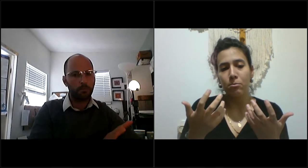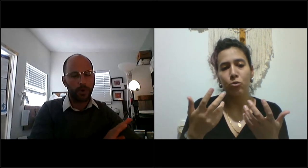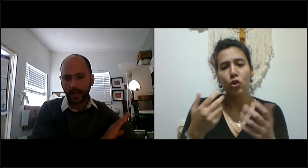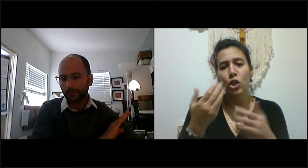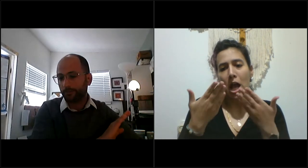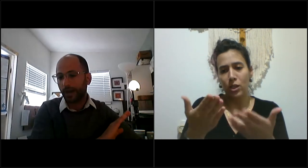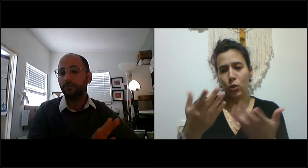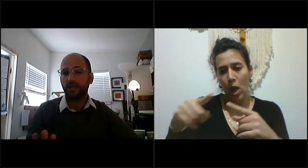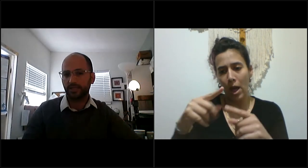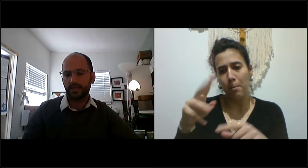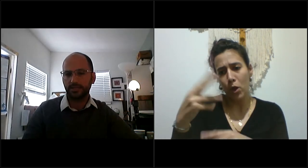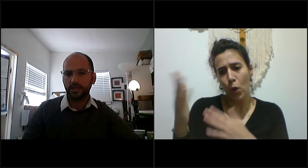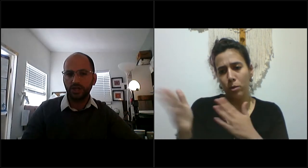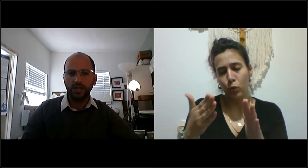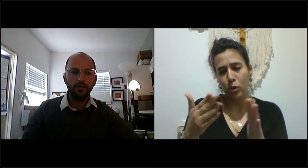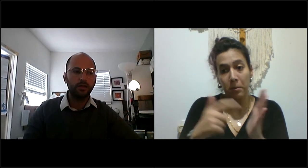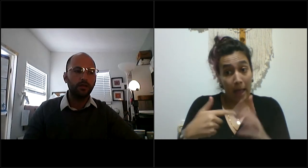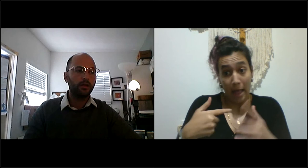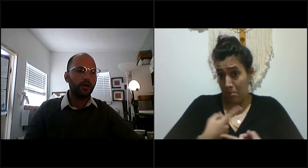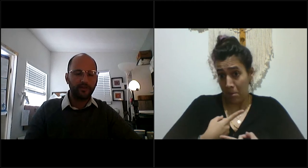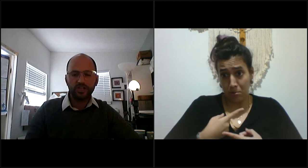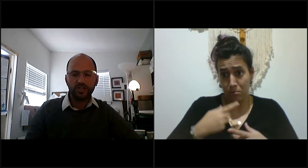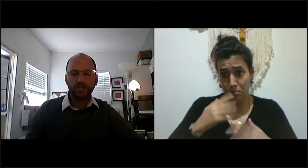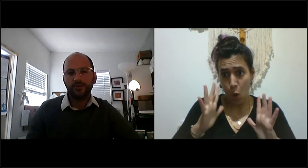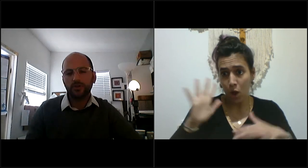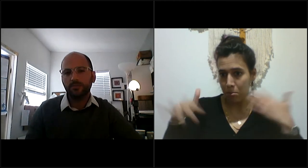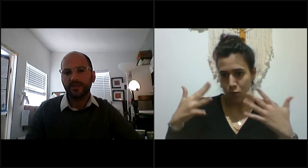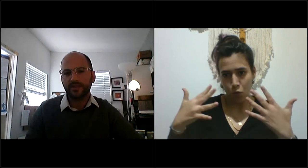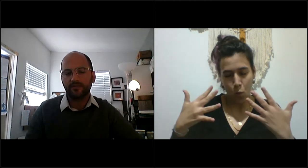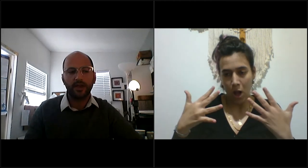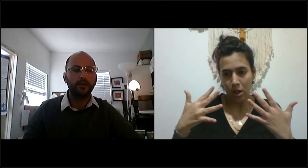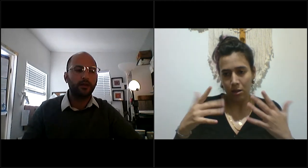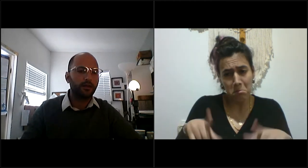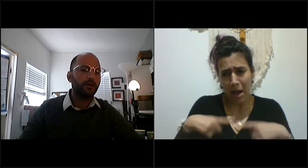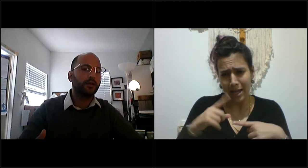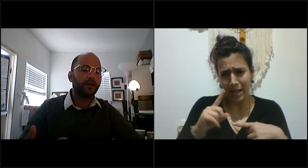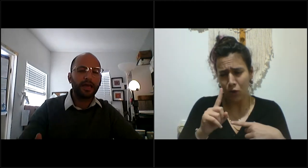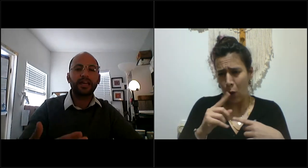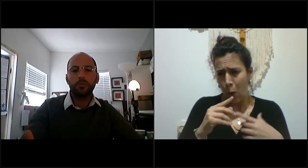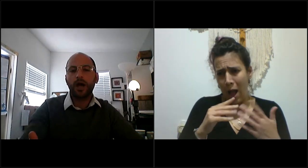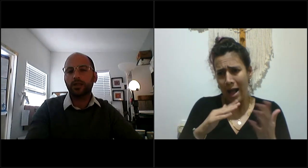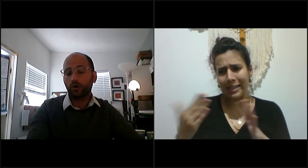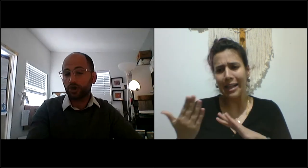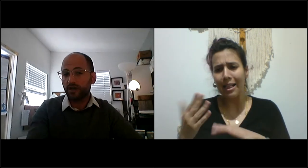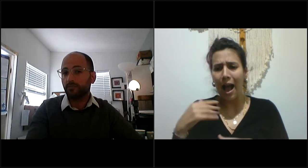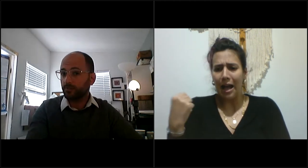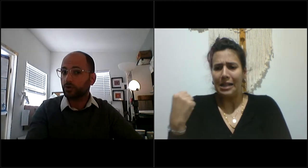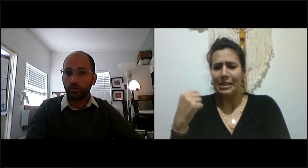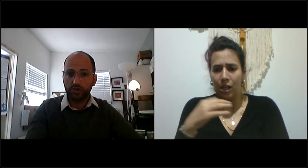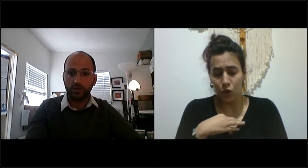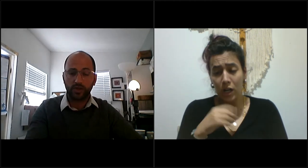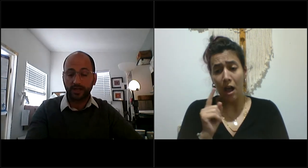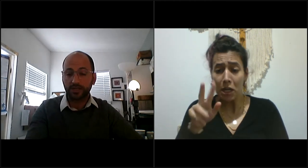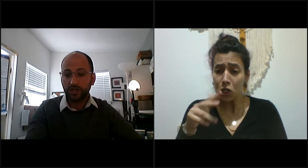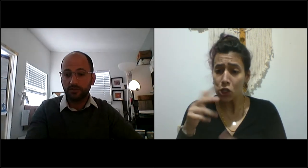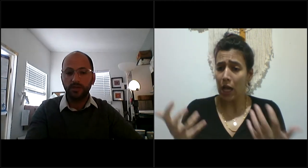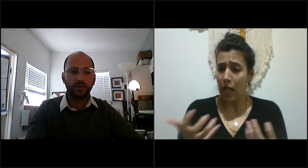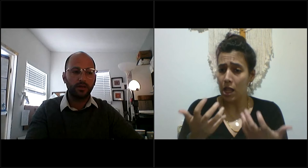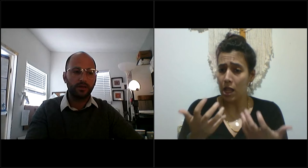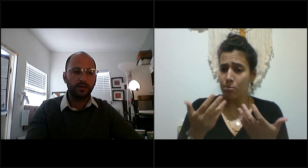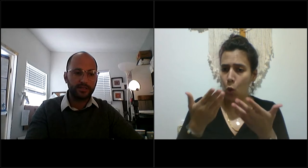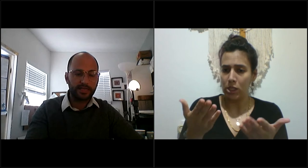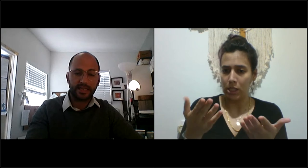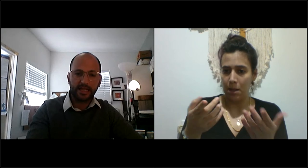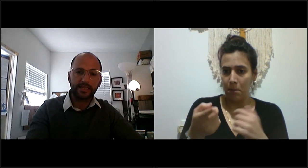מבולגן בעולם. סדר, זה בחיים לצד החזק שלי, אבל יש כלים שעוזרים בזה, וחלק מה, אני חושב, מההתפתחות שלנו